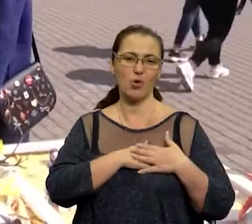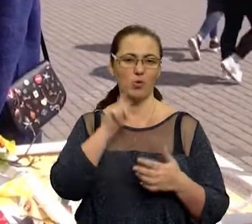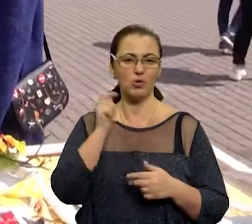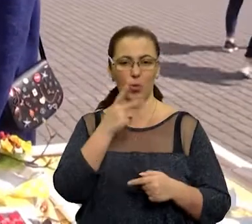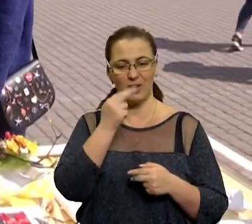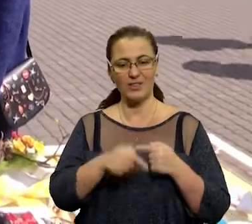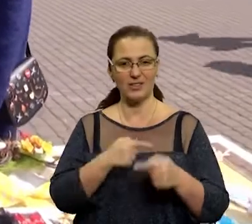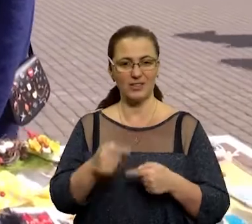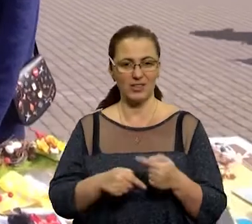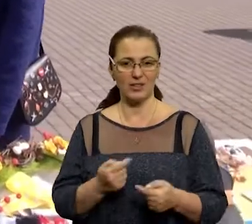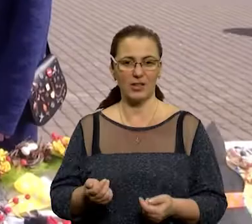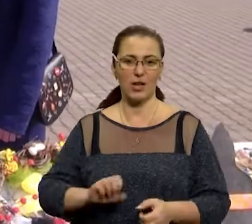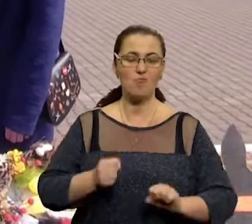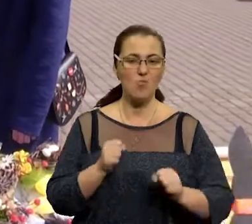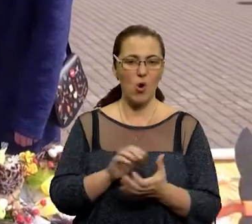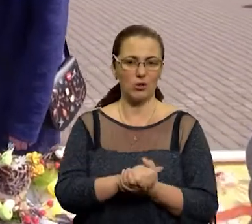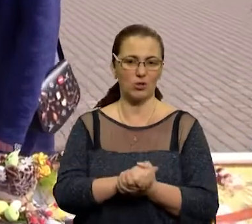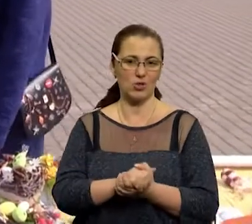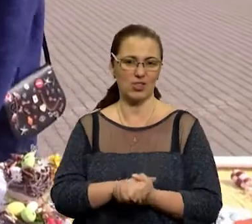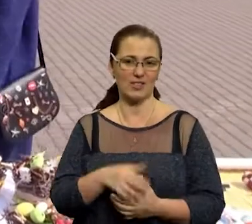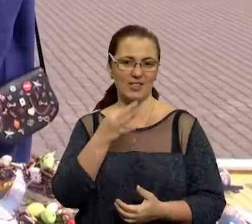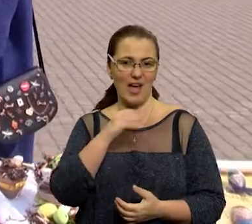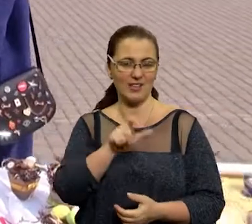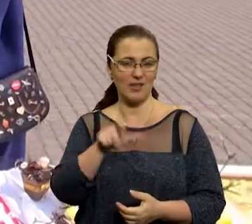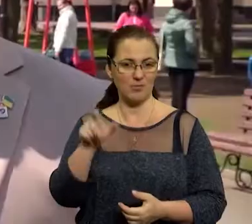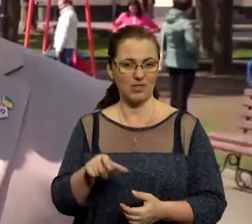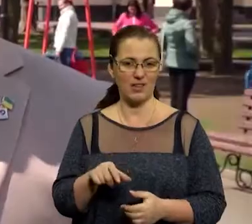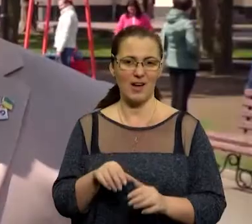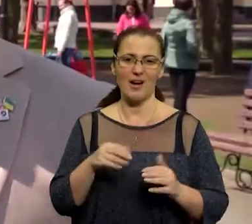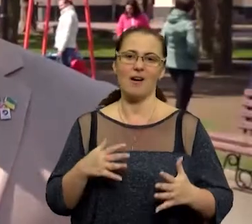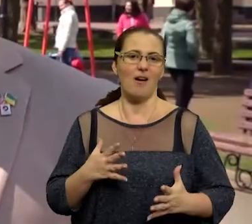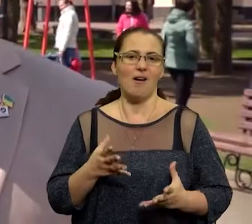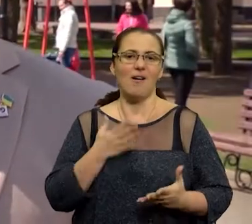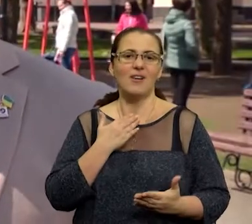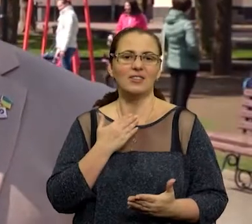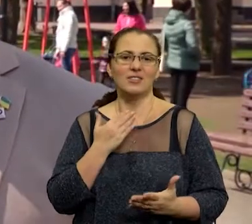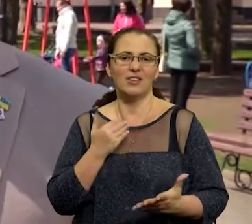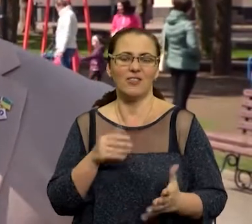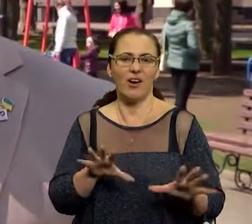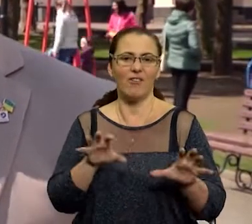та потоваришувати з самбірчанами, спрагу пізнання ще не втамував. Я хочу тут